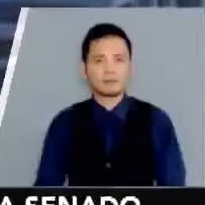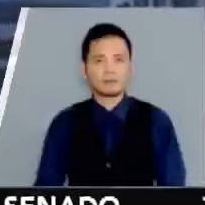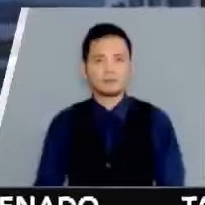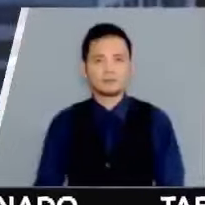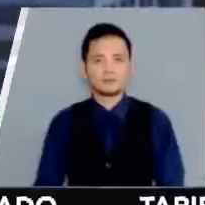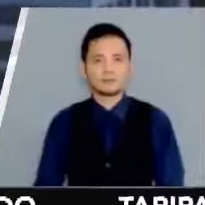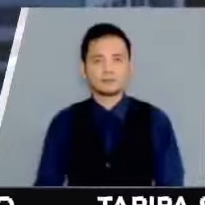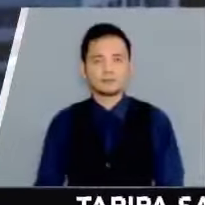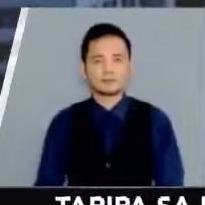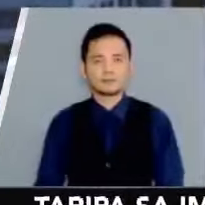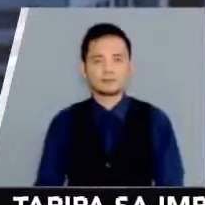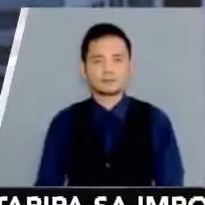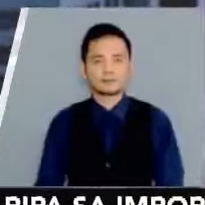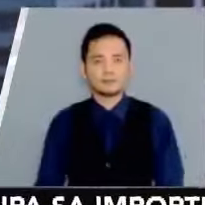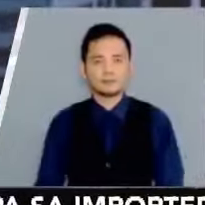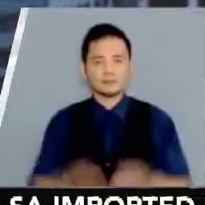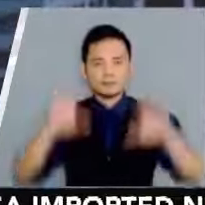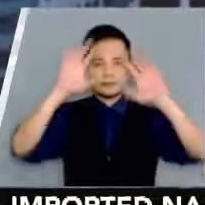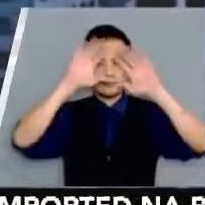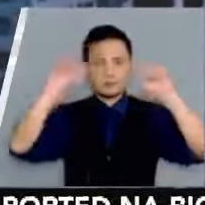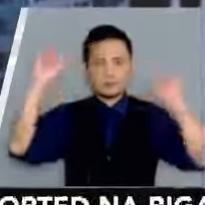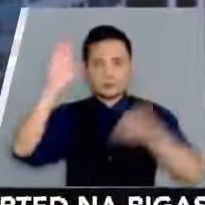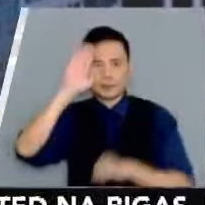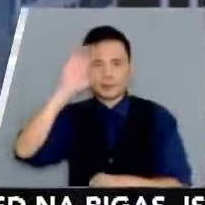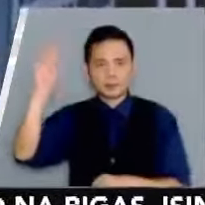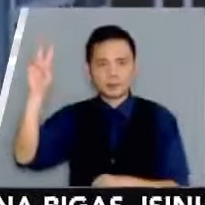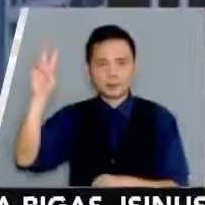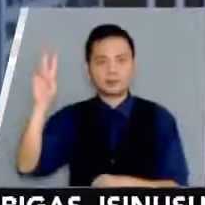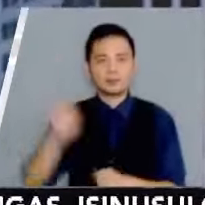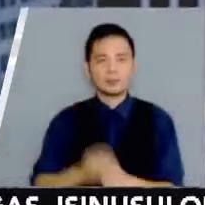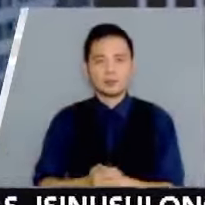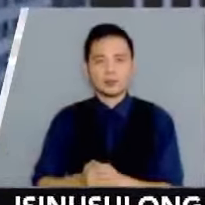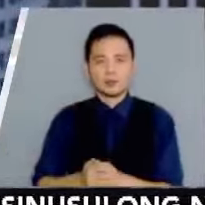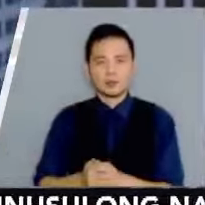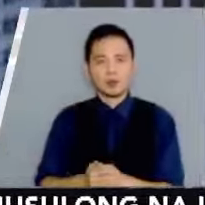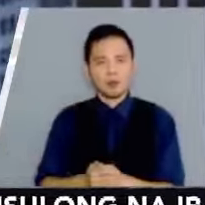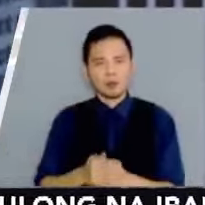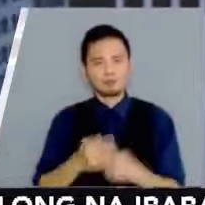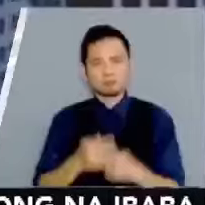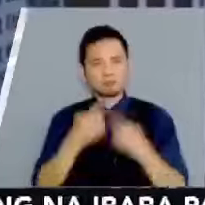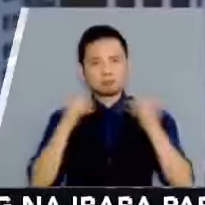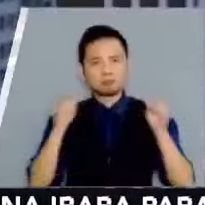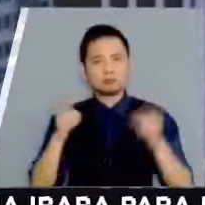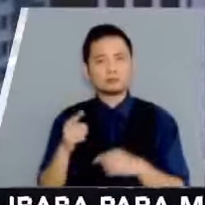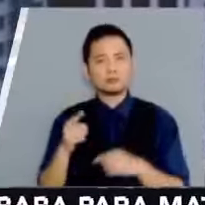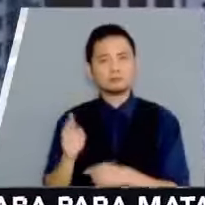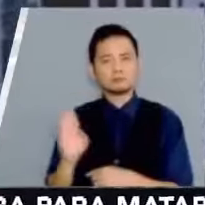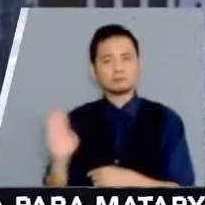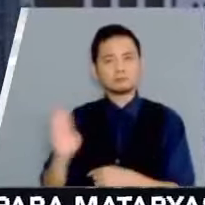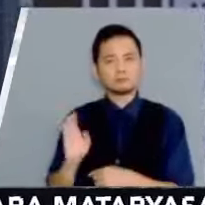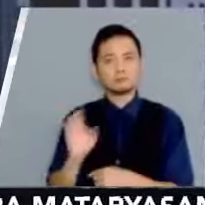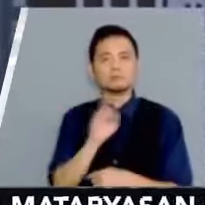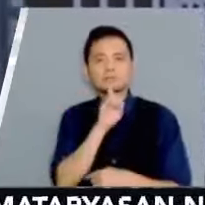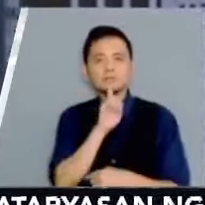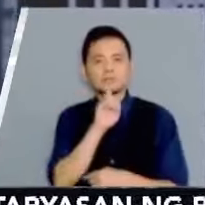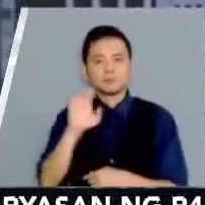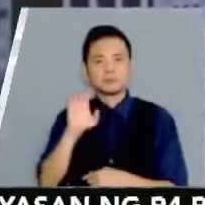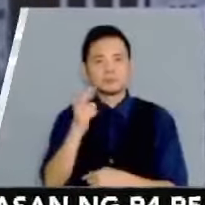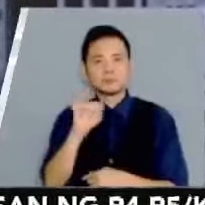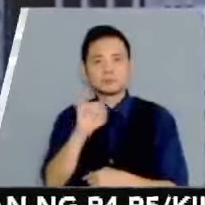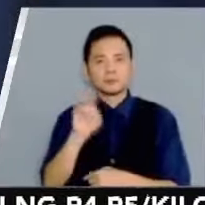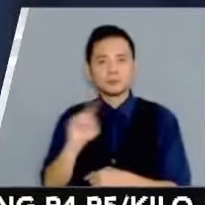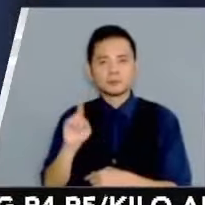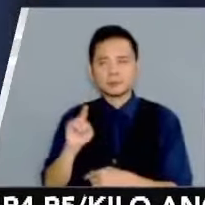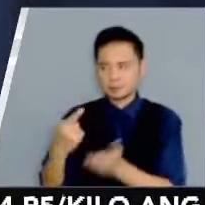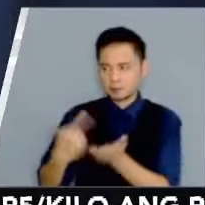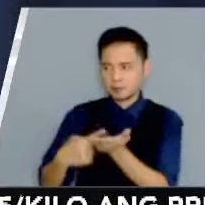Sinabi ni Pangulong Bongbong Marcos na kinausap siya ni Senador Chiz Escudero noong nagbabalak pa lang maging Senate President ang senador. Alam din daw ng